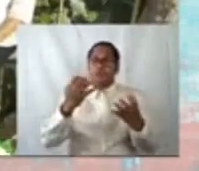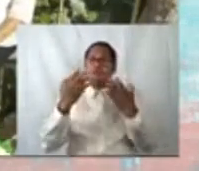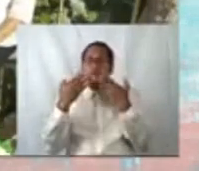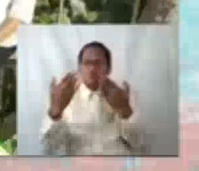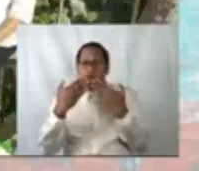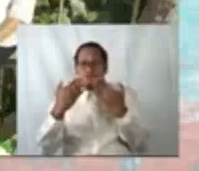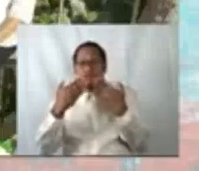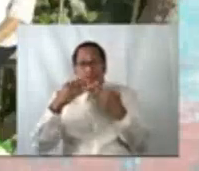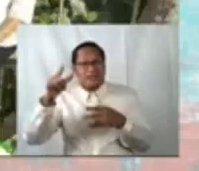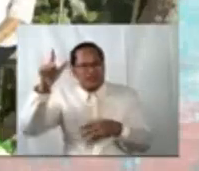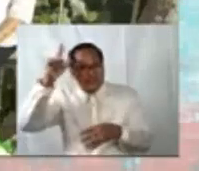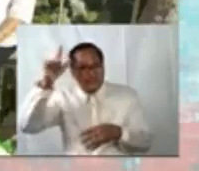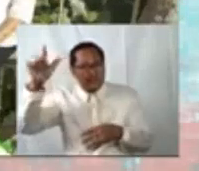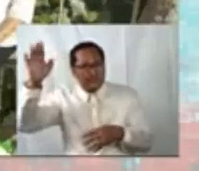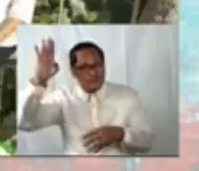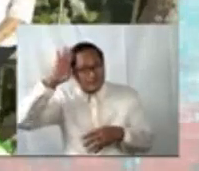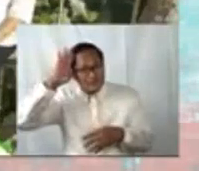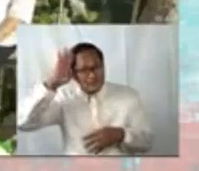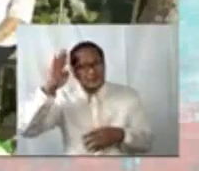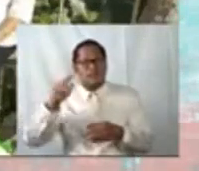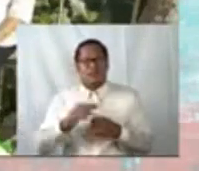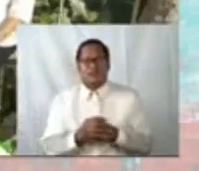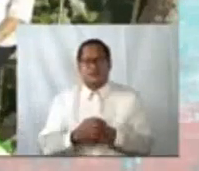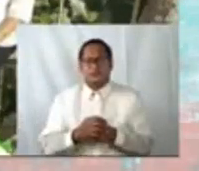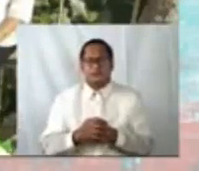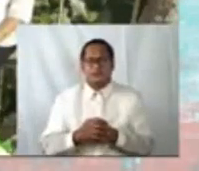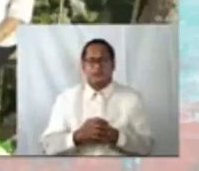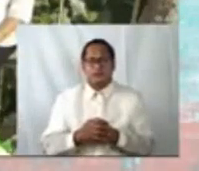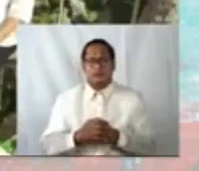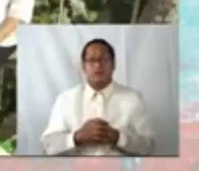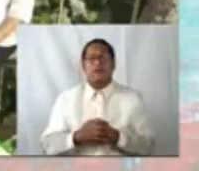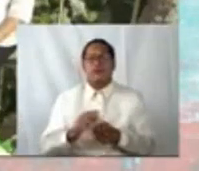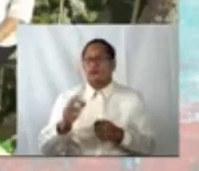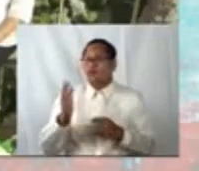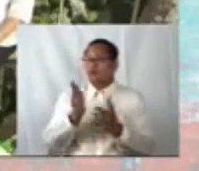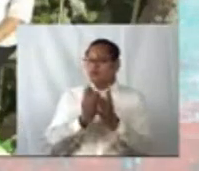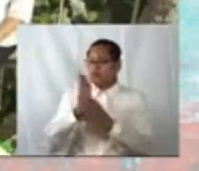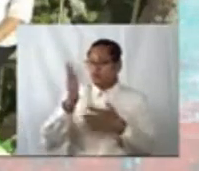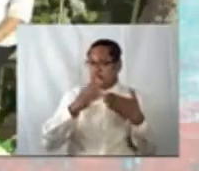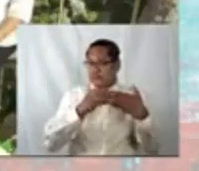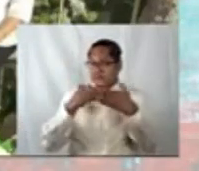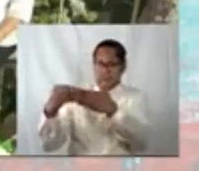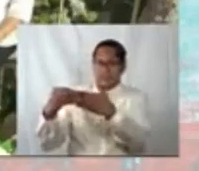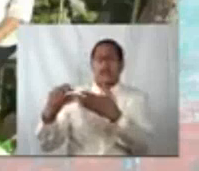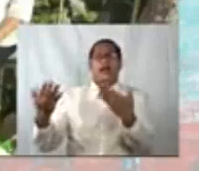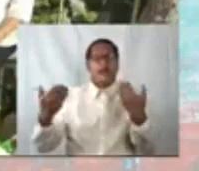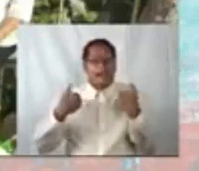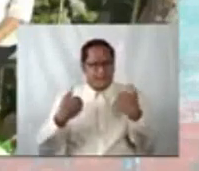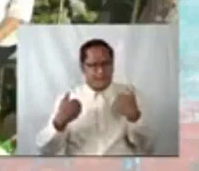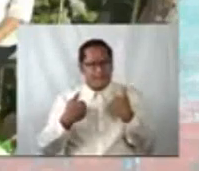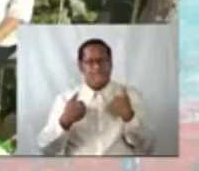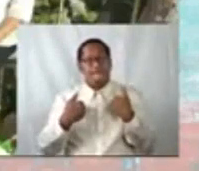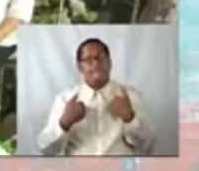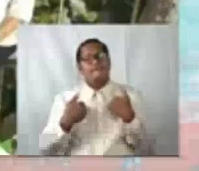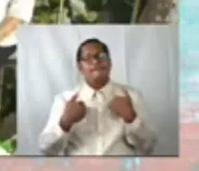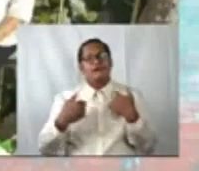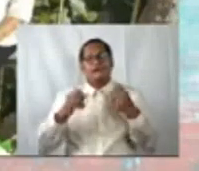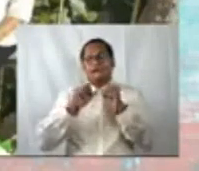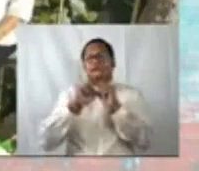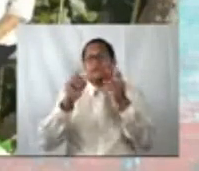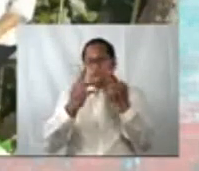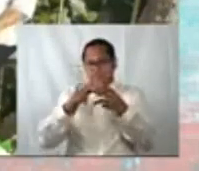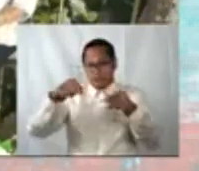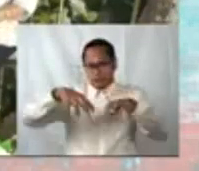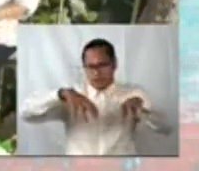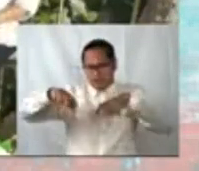Leonor Liling Magtolis Briones po natin, who under her leadership ay nagkakaroon po ng ganitong uri ng aktibidad na